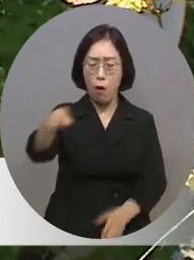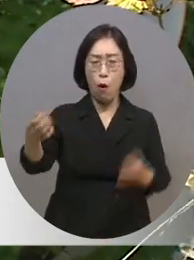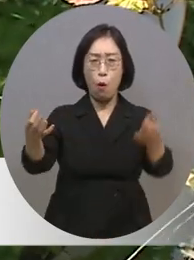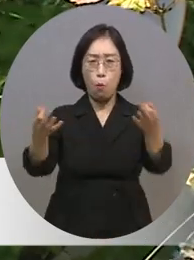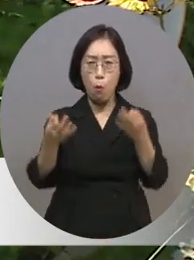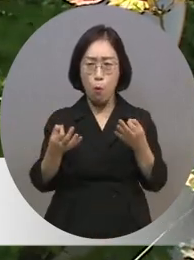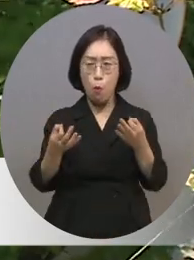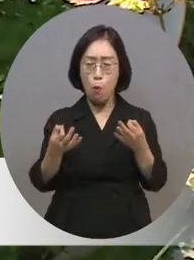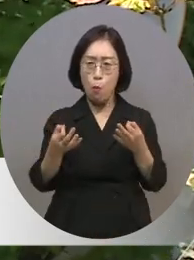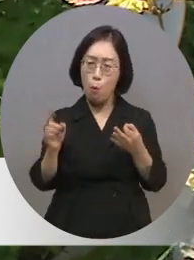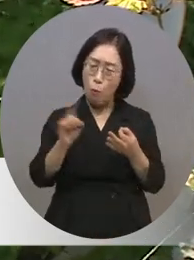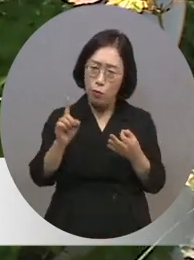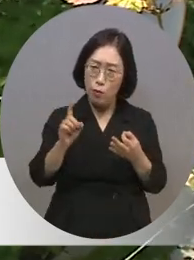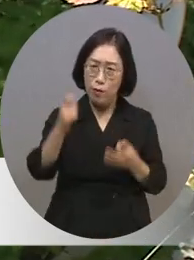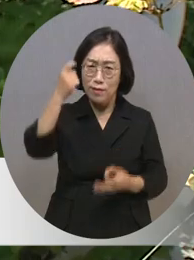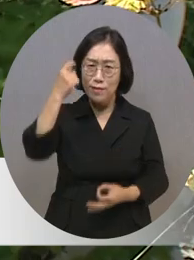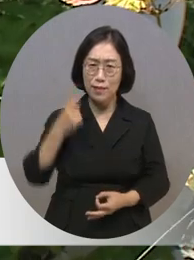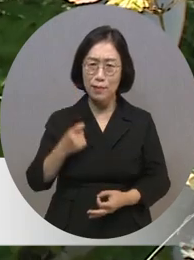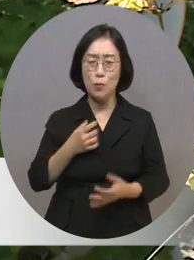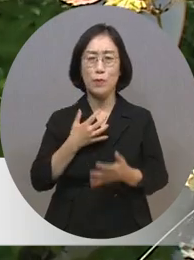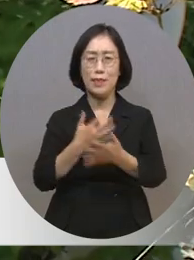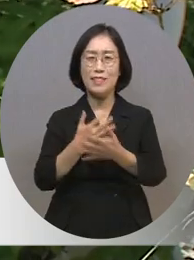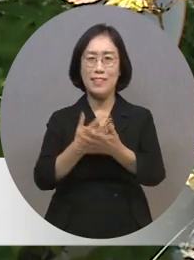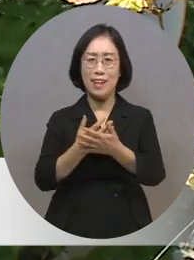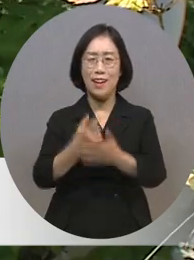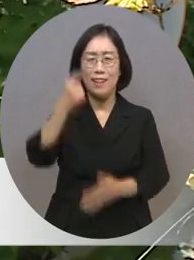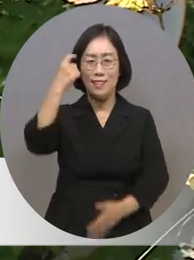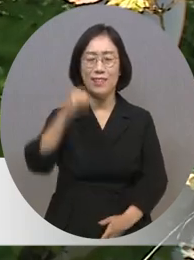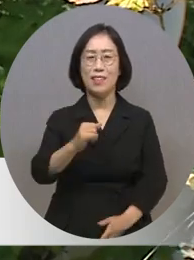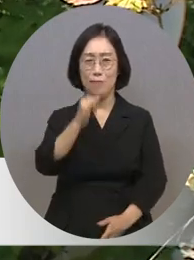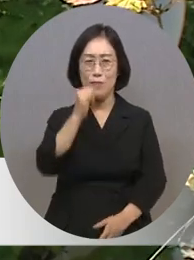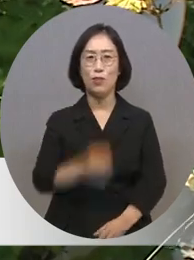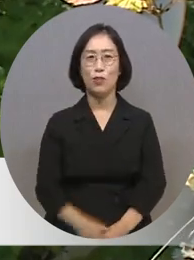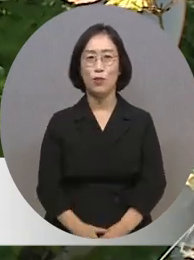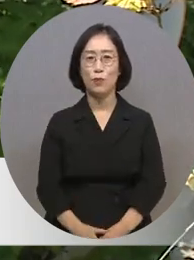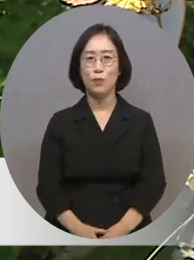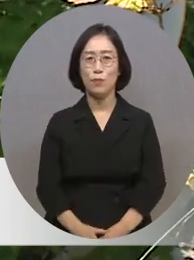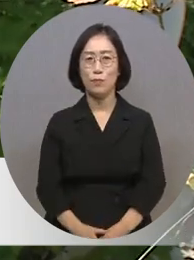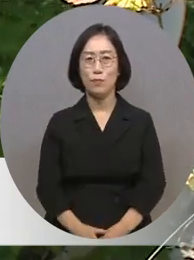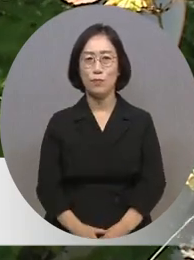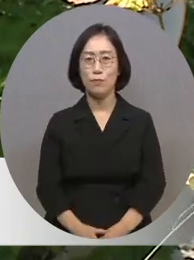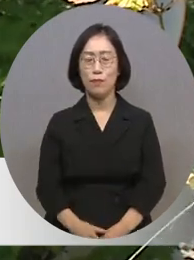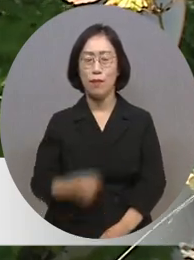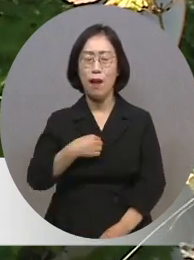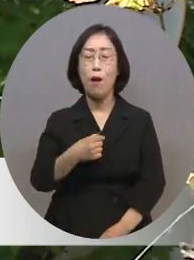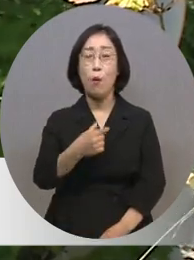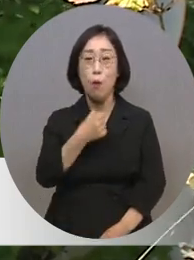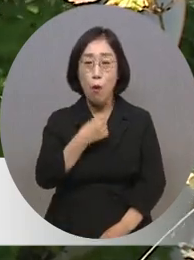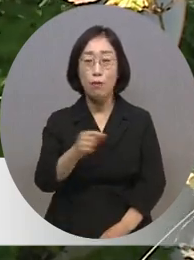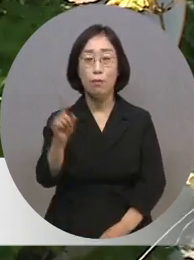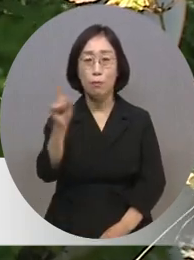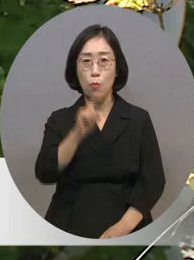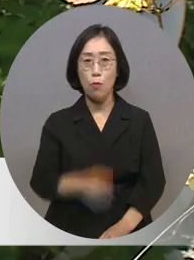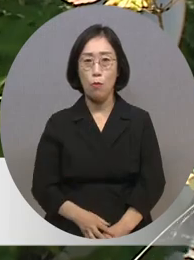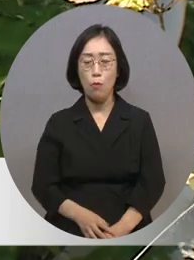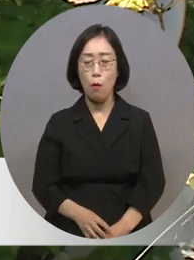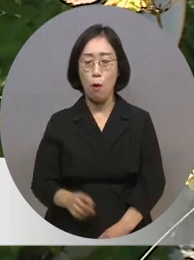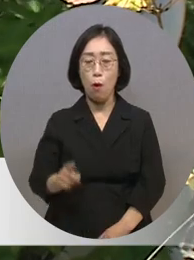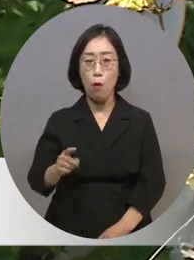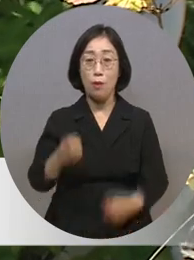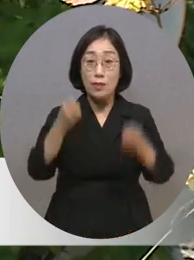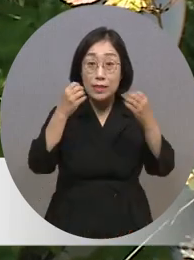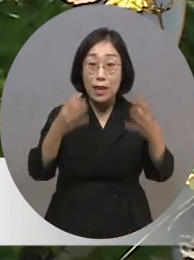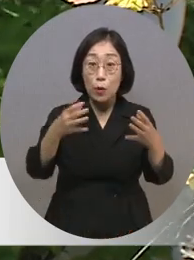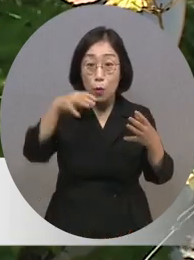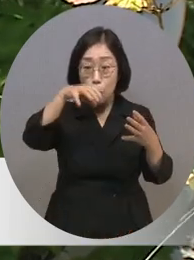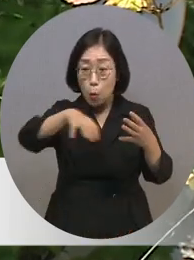우리를 어떻게 생각할까라고 긴장하고 들어가긴 합니다. 그래서 제가 원하는 건 언제든지 새로운